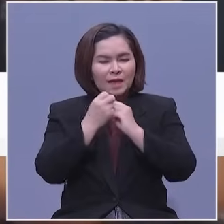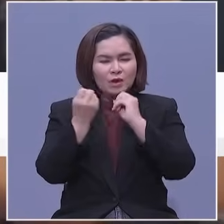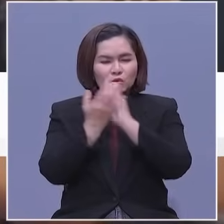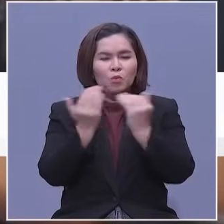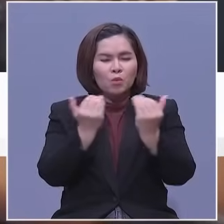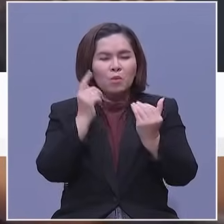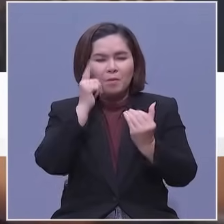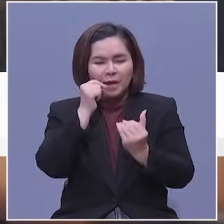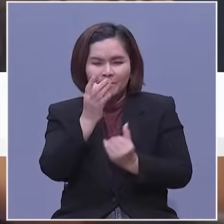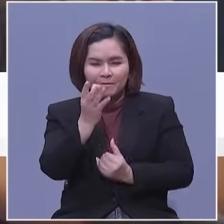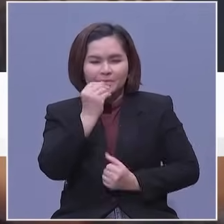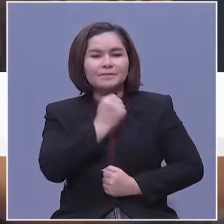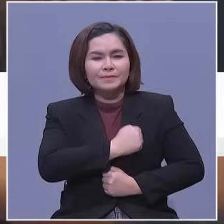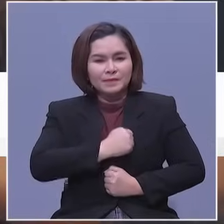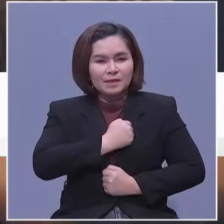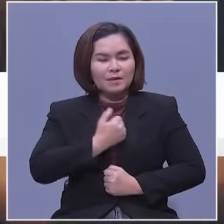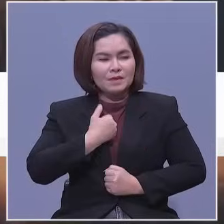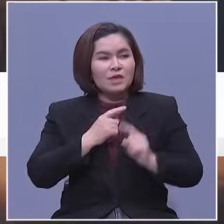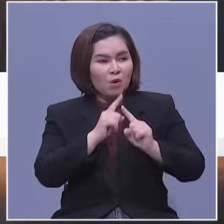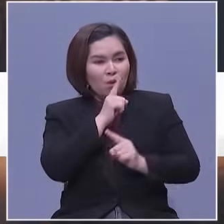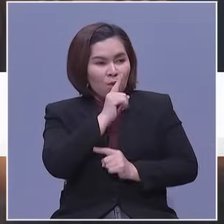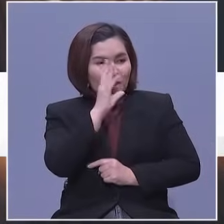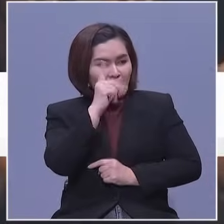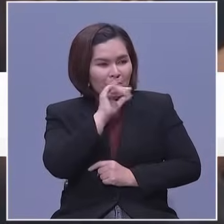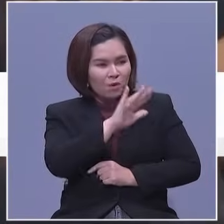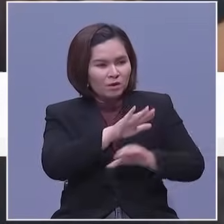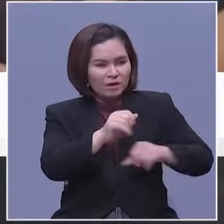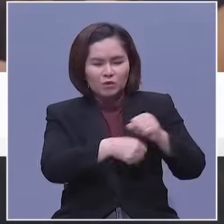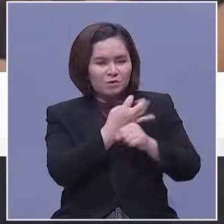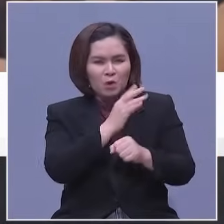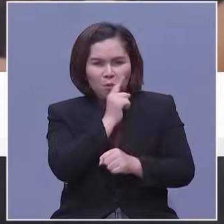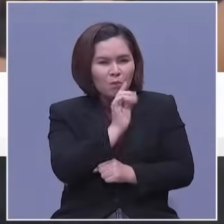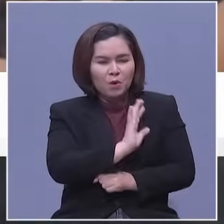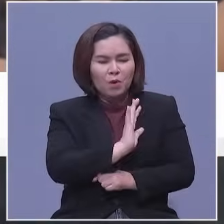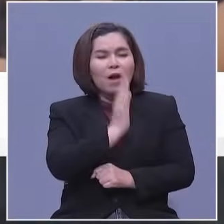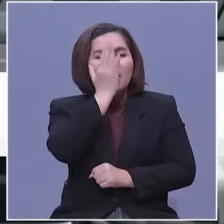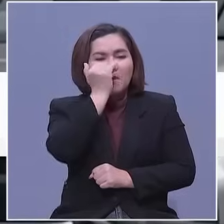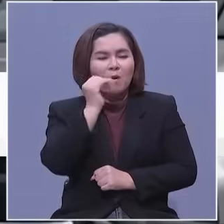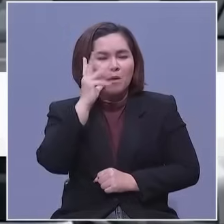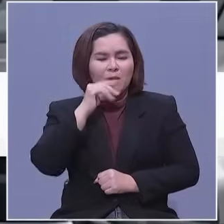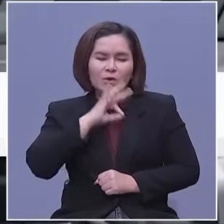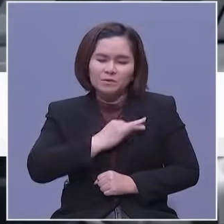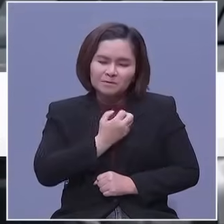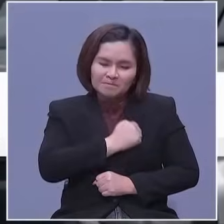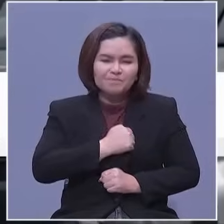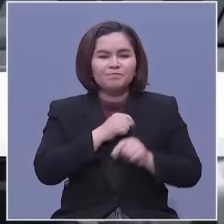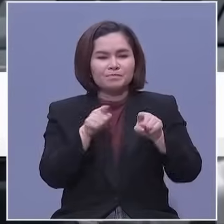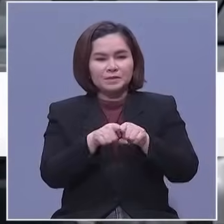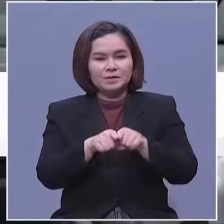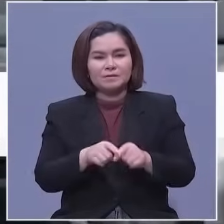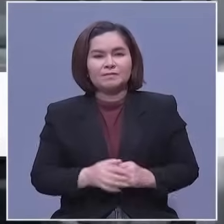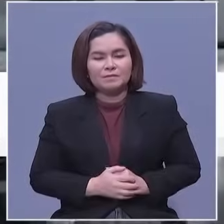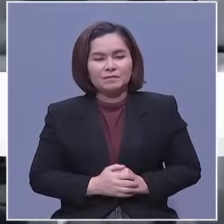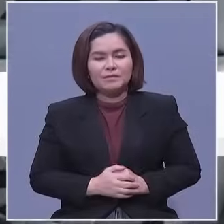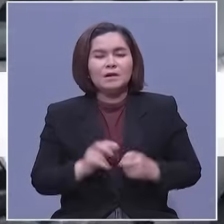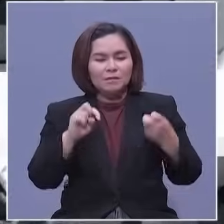ม่ได้แต่ก็ไม่ได้โทษพ่อแม่ของเด็กรายที่ก่อเหตุเพราะว่าเขาก็คงจะรู้สึกเจ็บปวดไม่แพ้กันเรื่